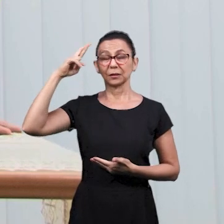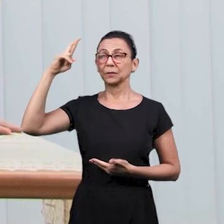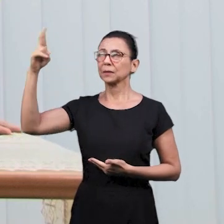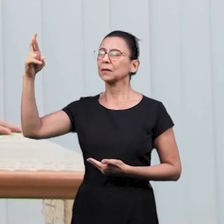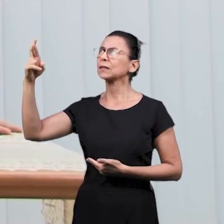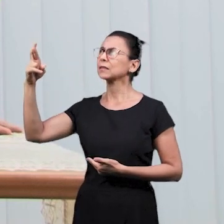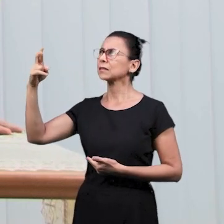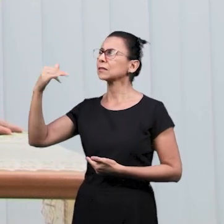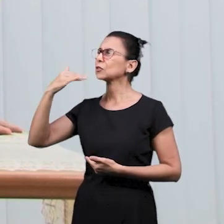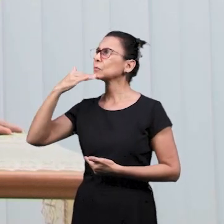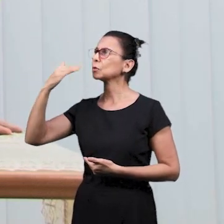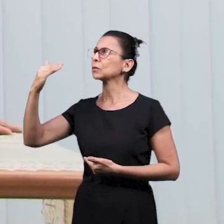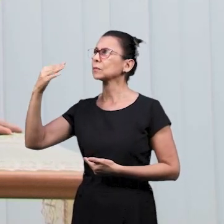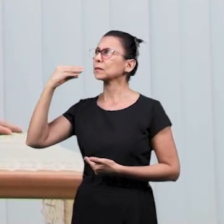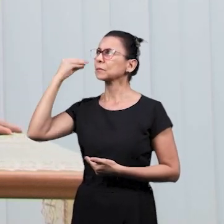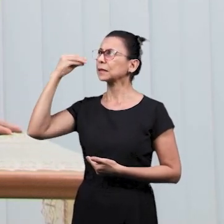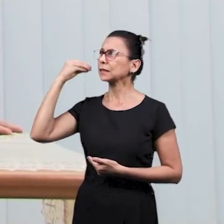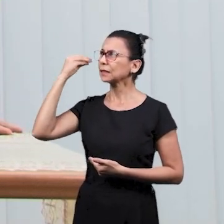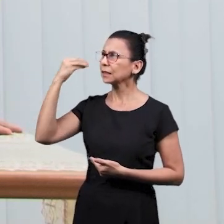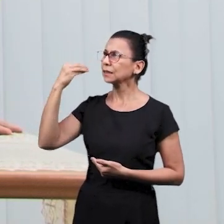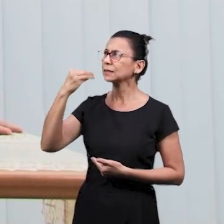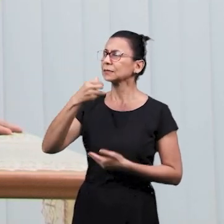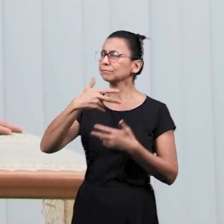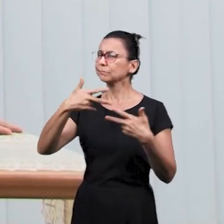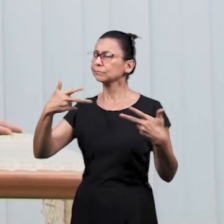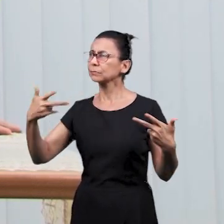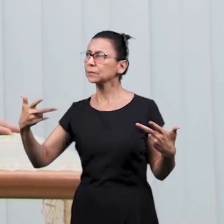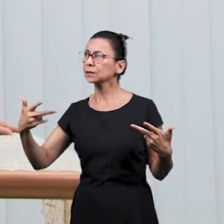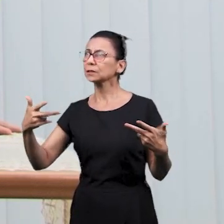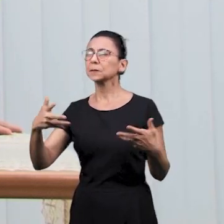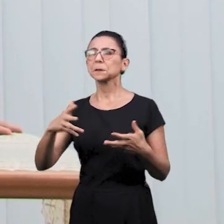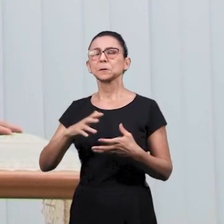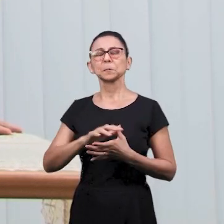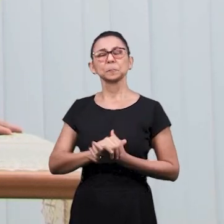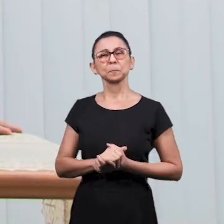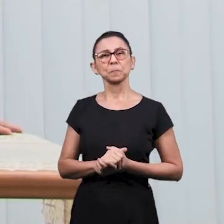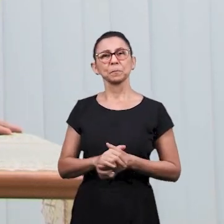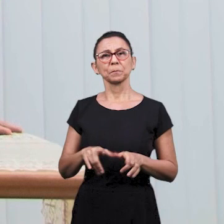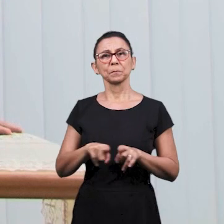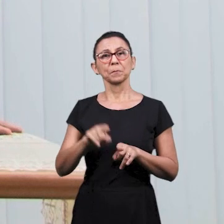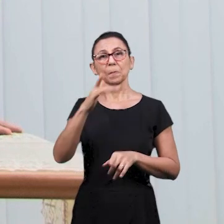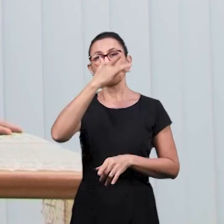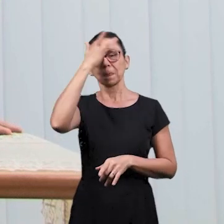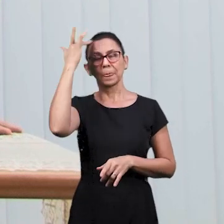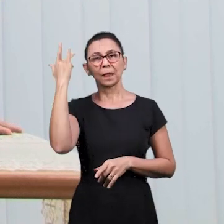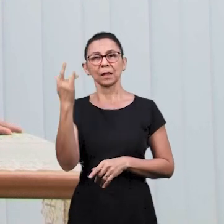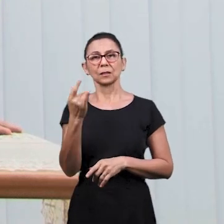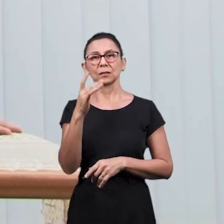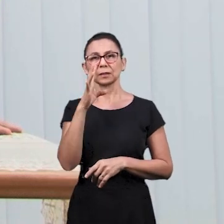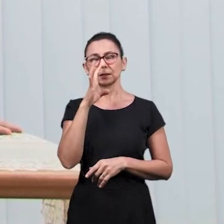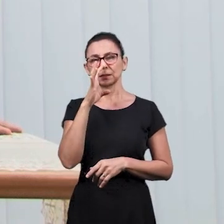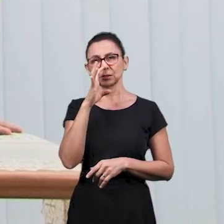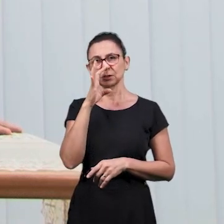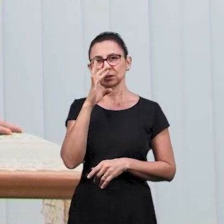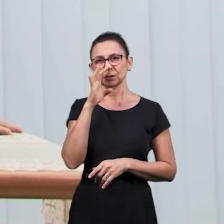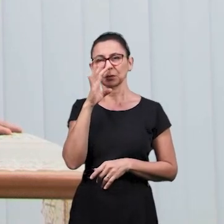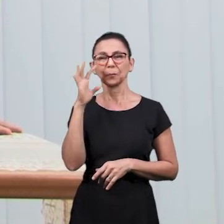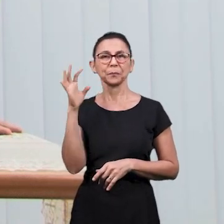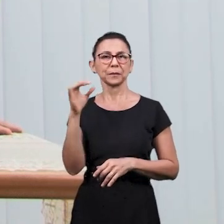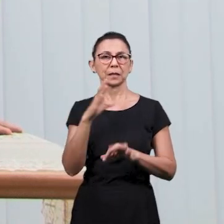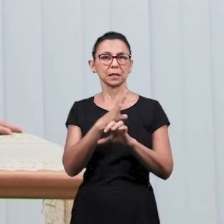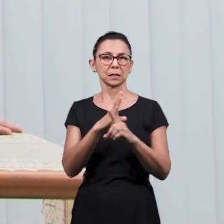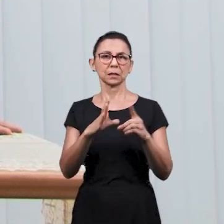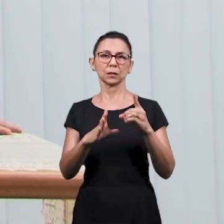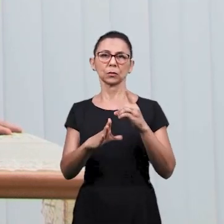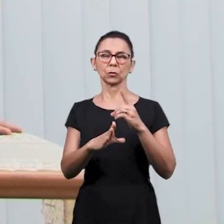присутствии. Господь, даруй нам множество переживаний всем Твоим рабам, и особенно тем, кто слушает это